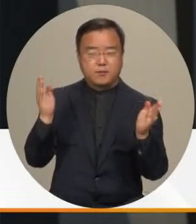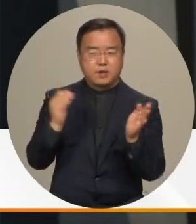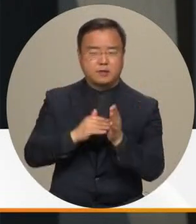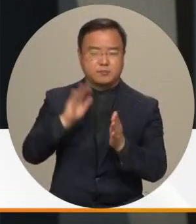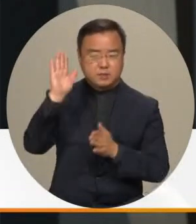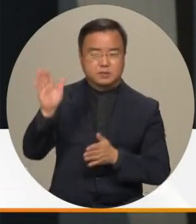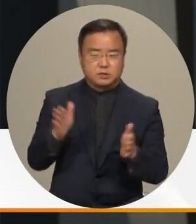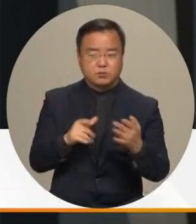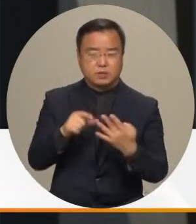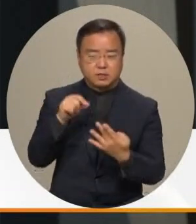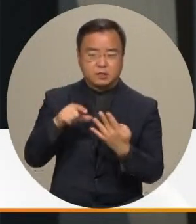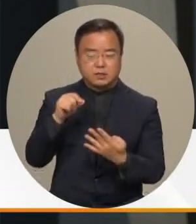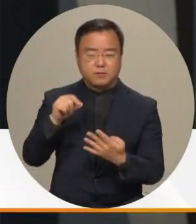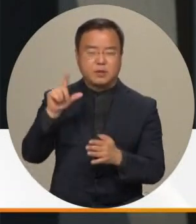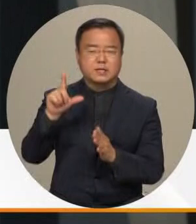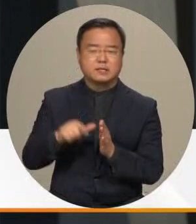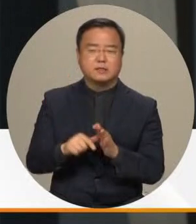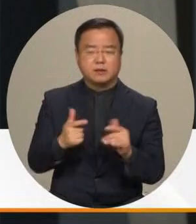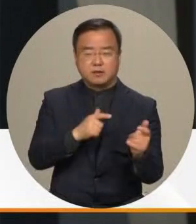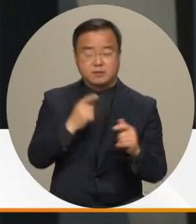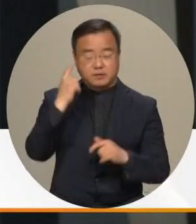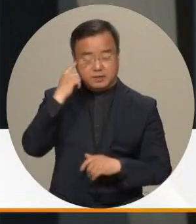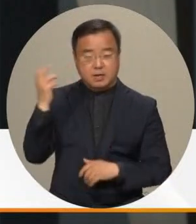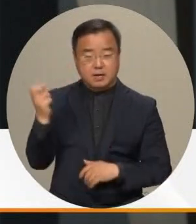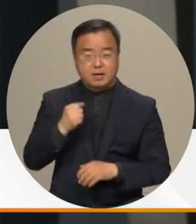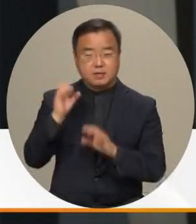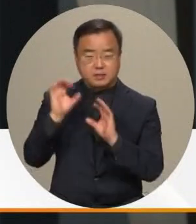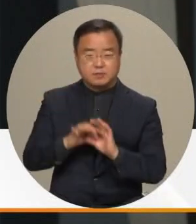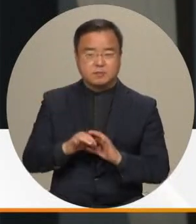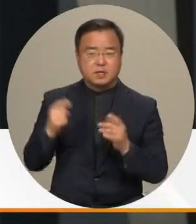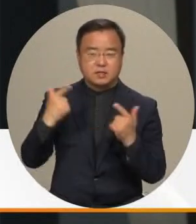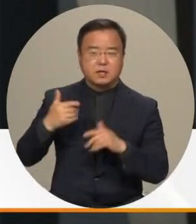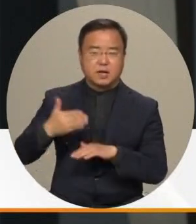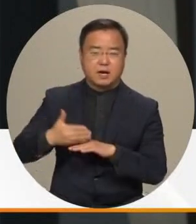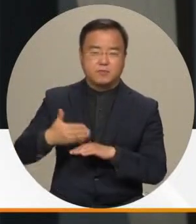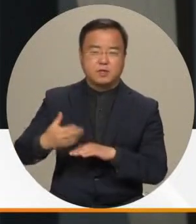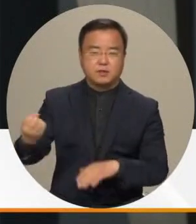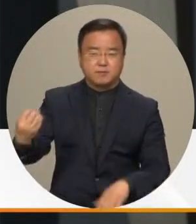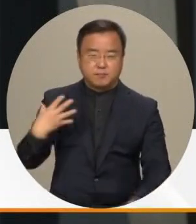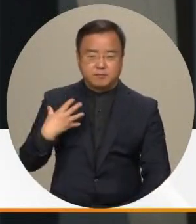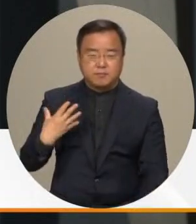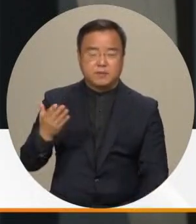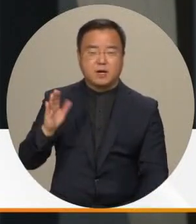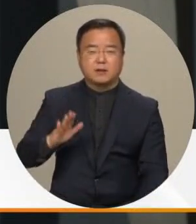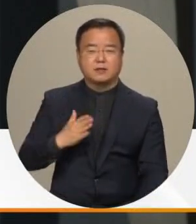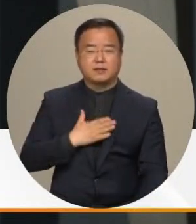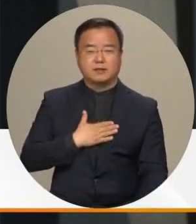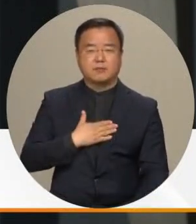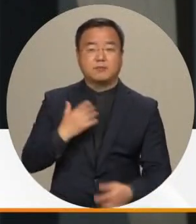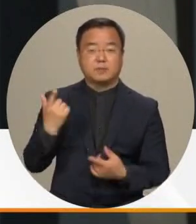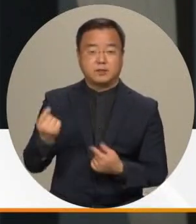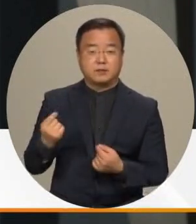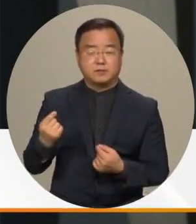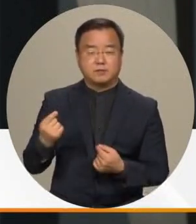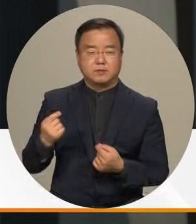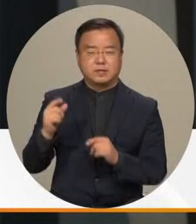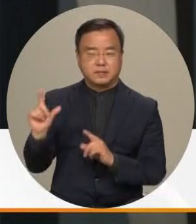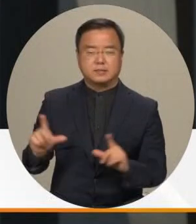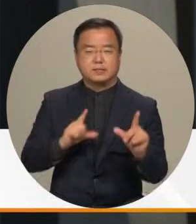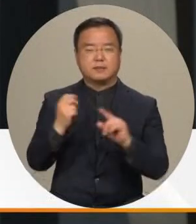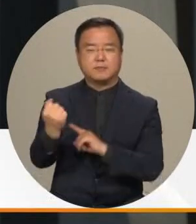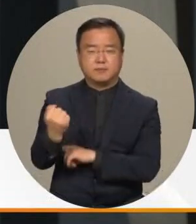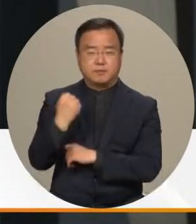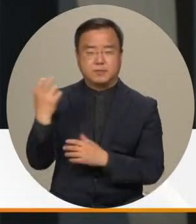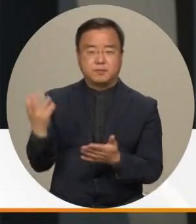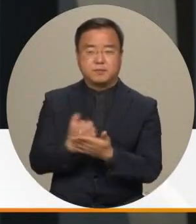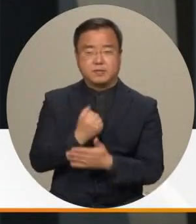그동안 함께 했던 그런 시간들을 떠올리면서 저에게 늘 감사하다고 하시지만 저 역시도 거기에서 너무나 좀 살아가는 큰 힘을